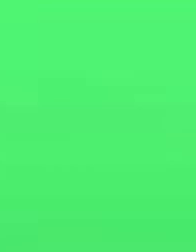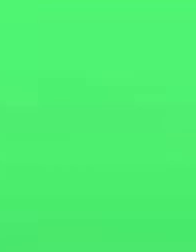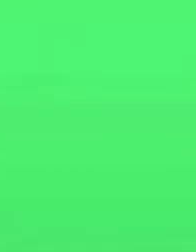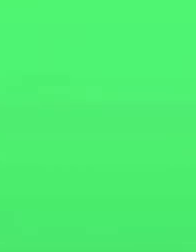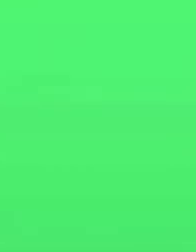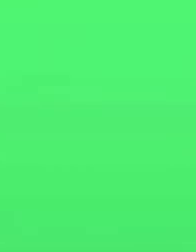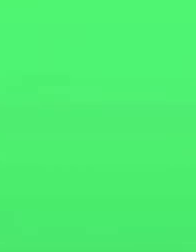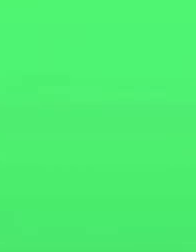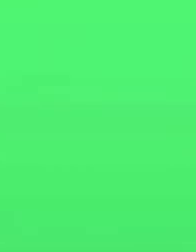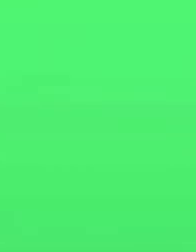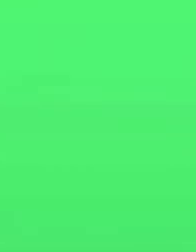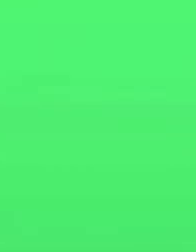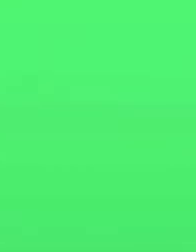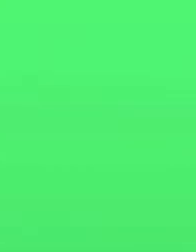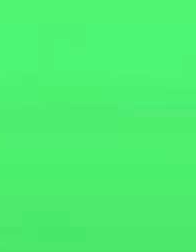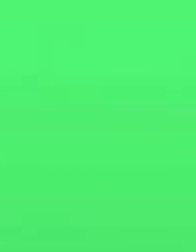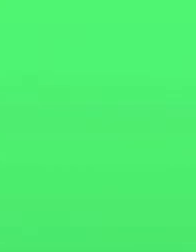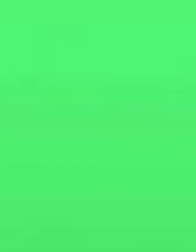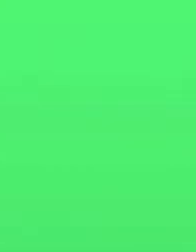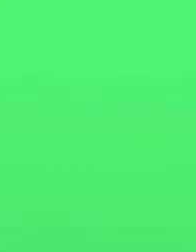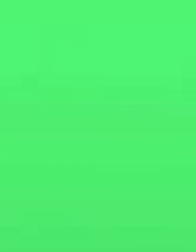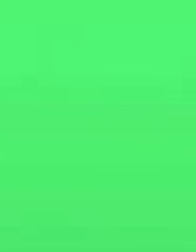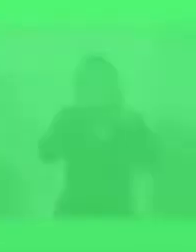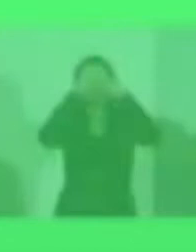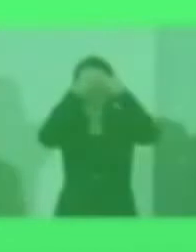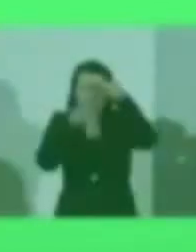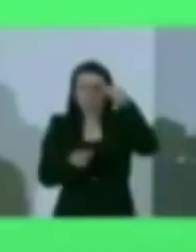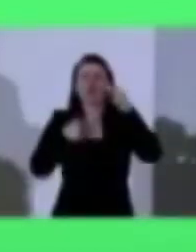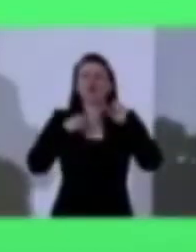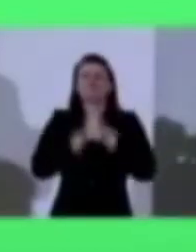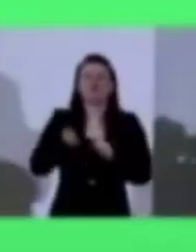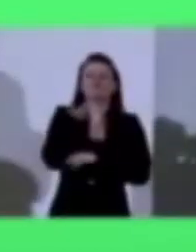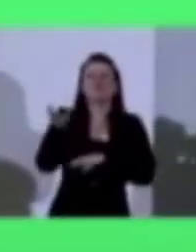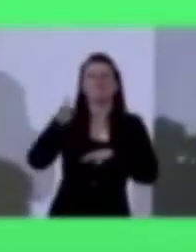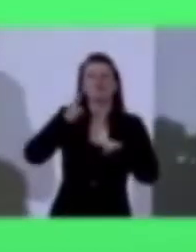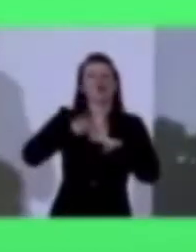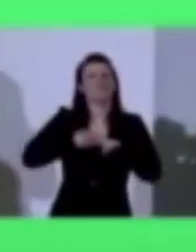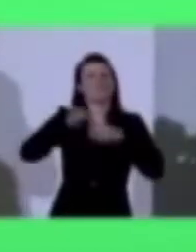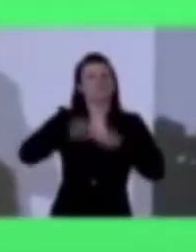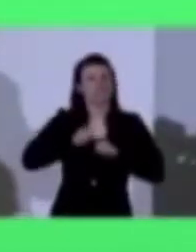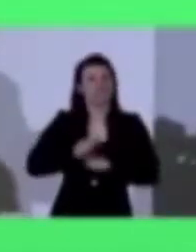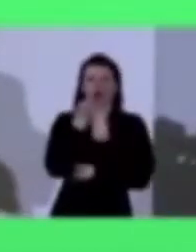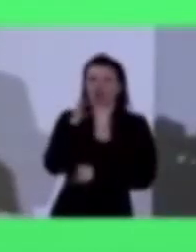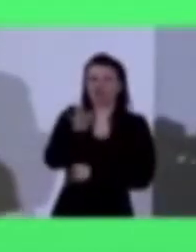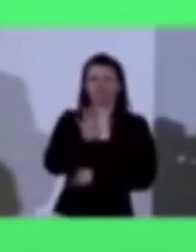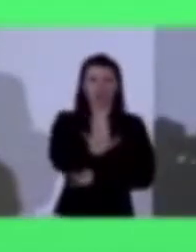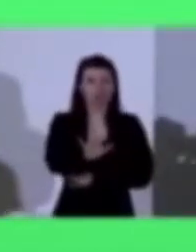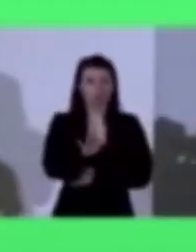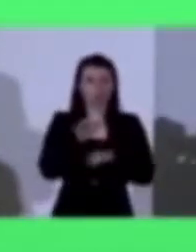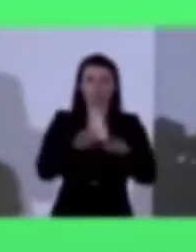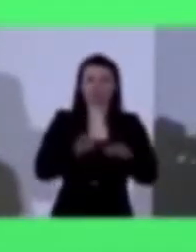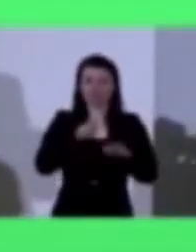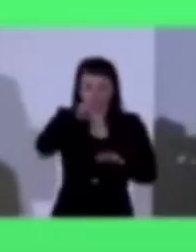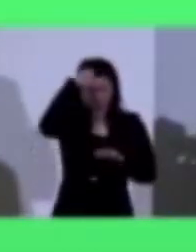tessera sanitaria inserisci negli appositi campi il numero della tessera sanitaria e il tuo codice fiscale selezione il